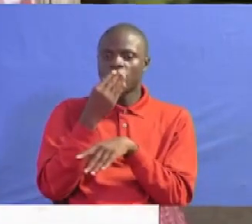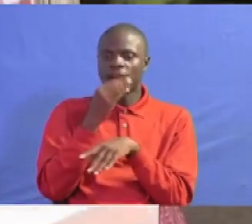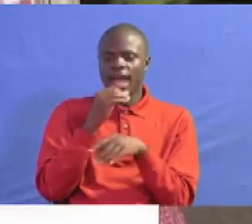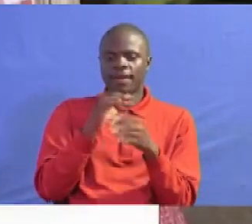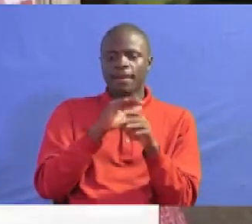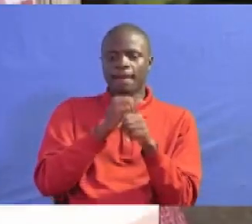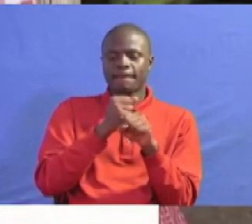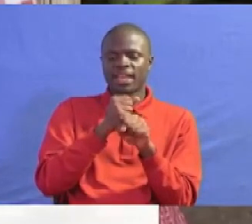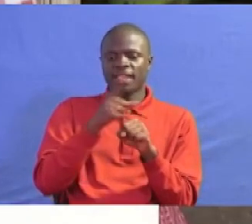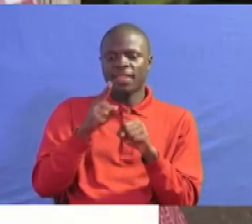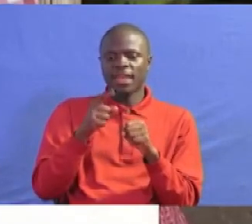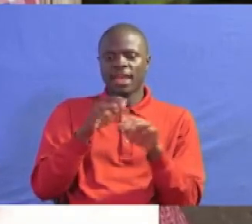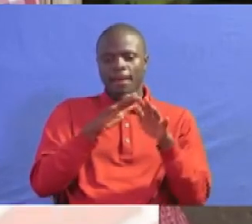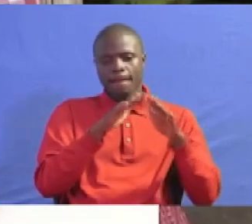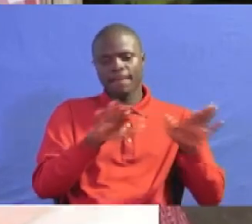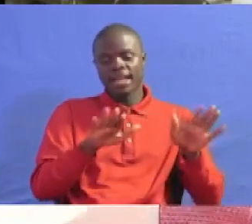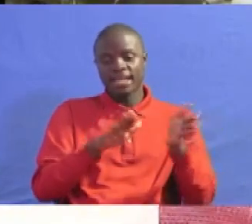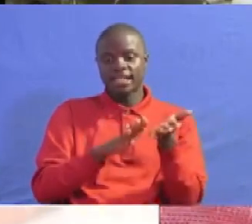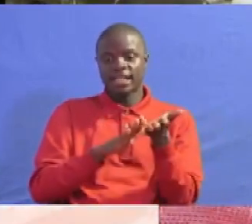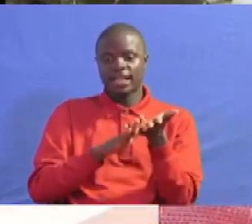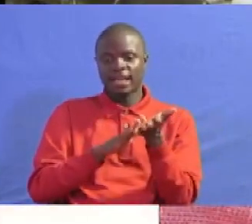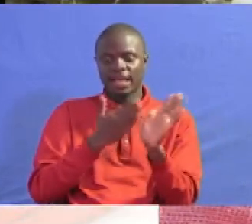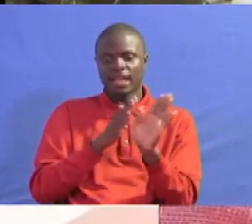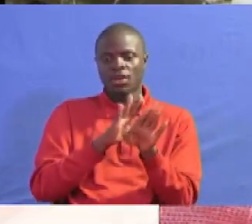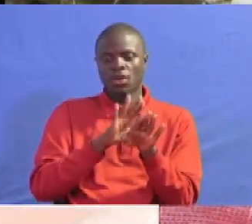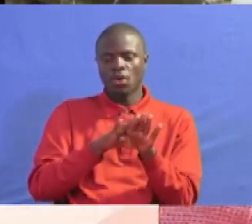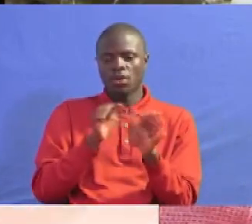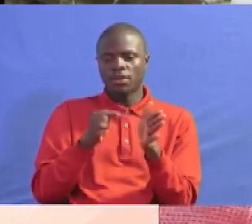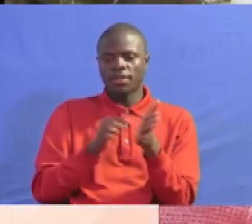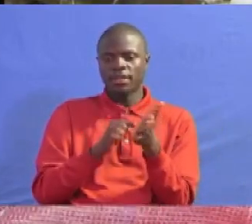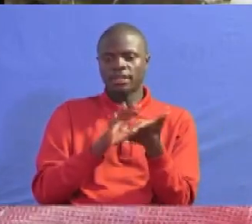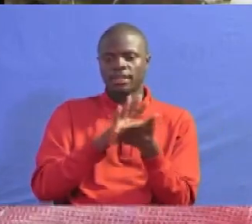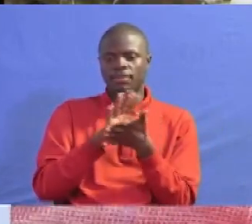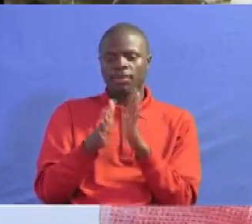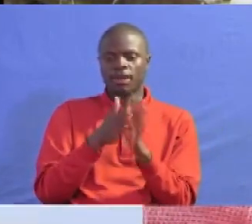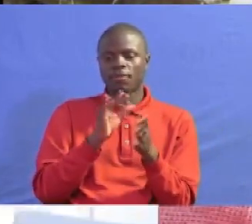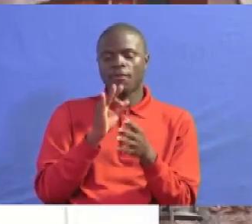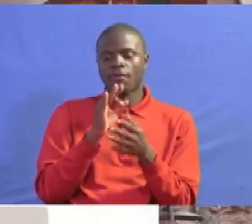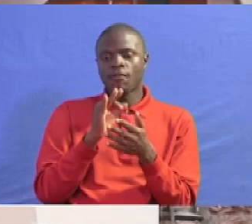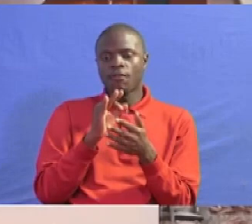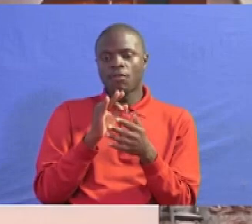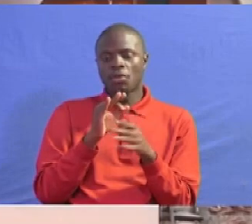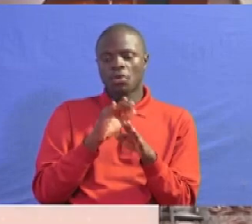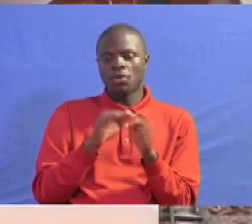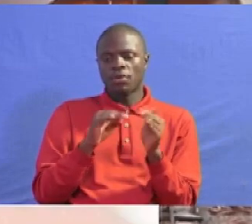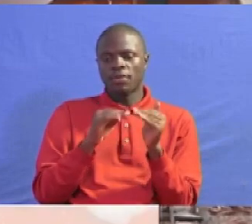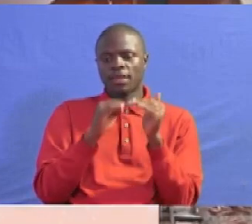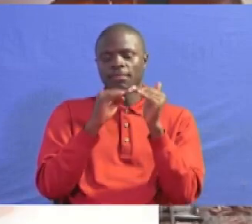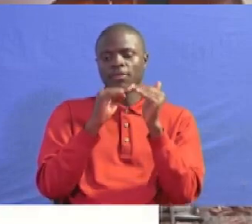lao safi kutokana na mafunzo kutoka kwa mradi wa kuboresha lishe duniani wa Global Alliance for Improved